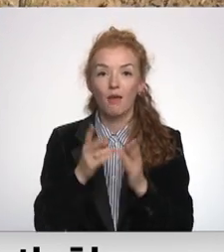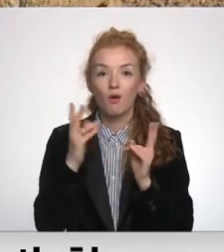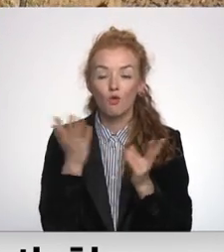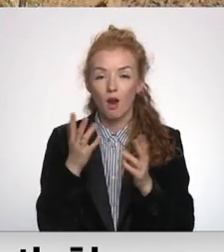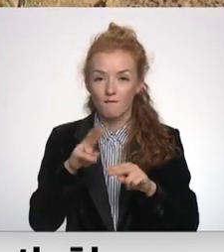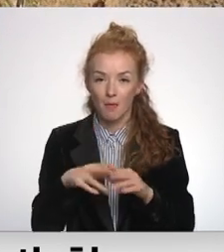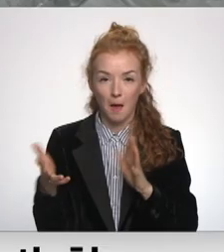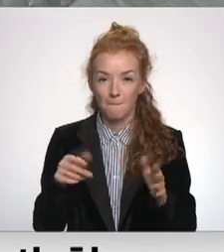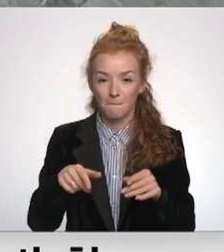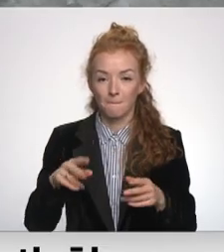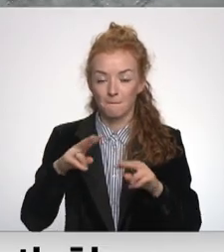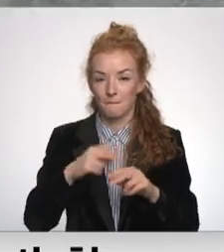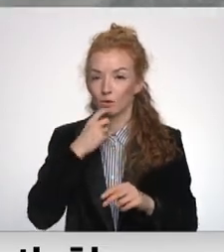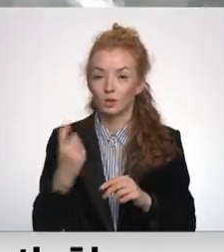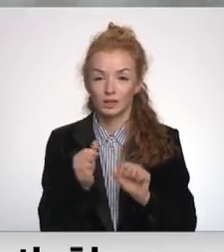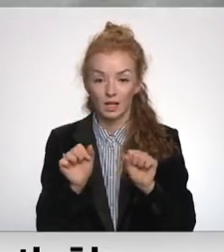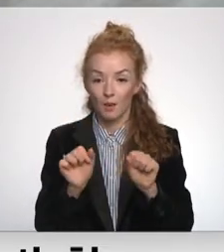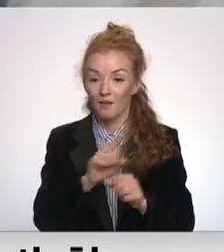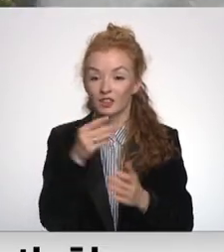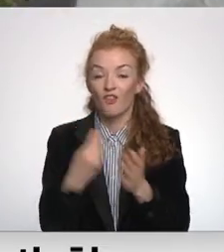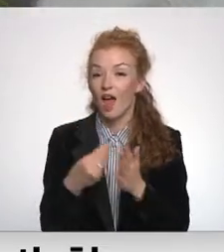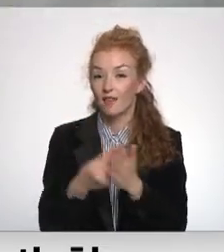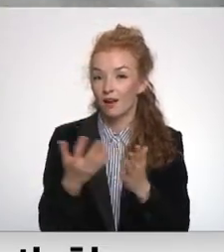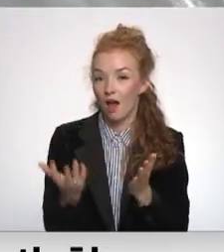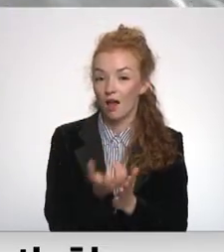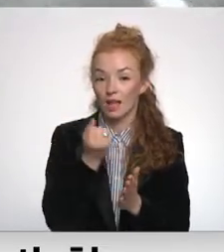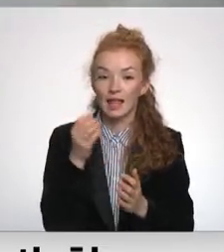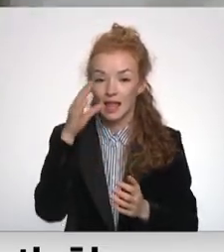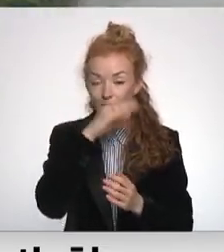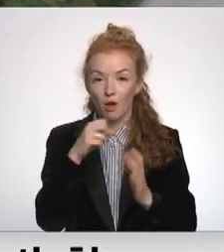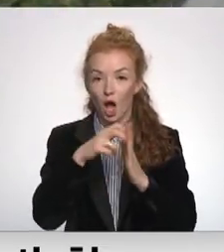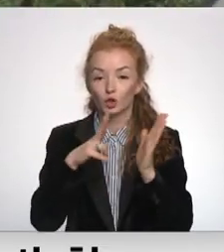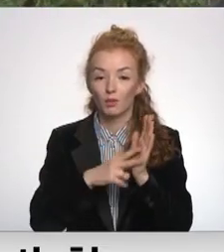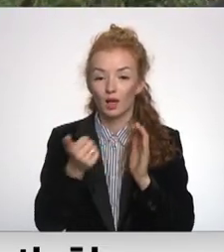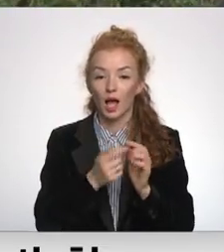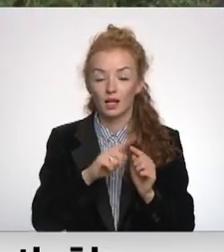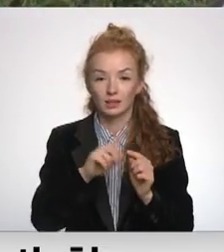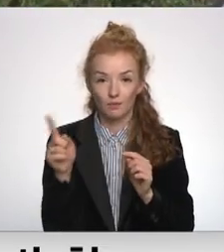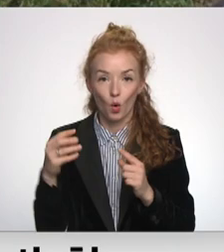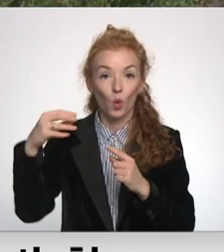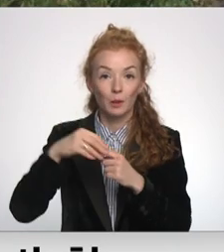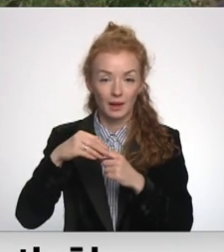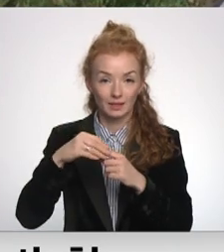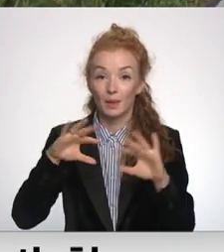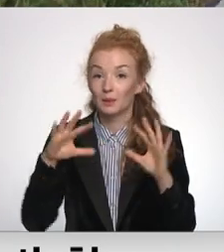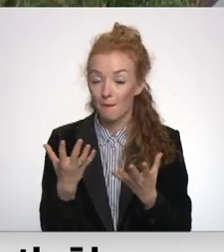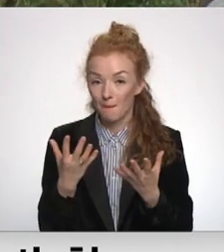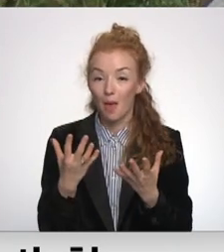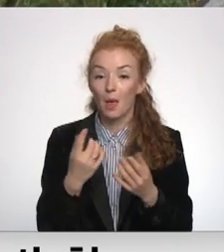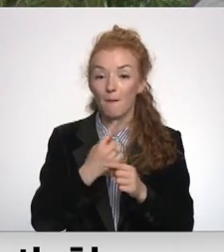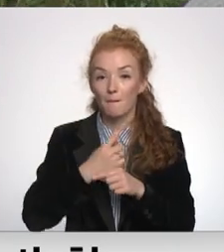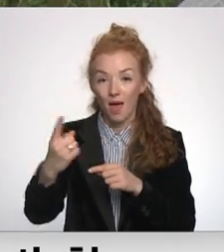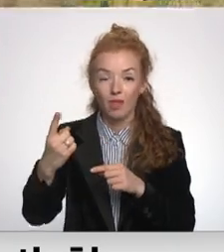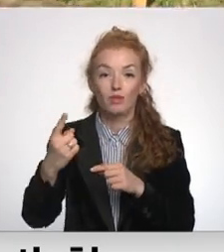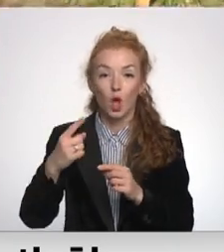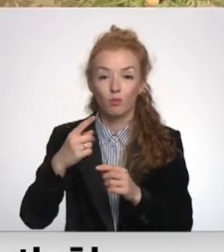nocietinājumu atrašanās vietu. Pagaidām vērtīgākais atradums esot iespējams 18. Gadsimta uzpirkstenis, bet apmēram metra